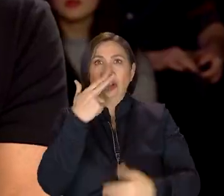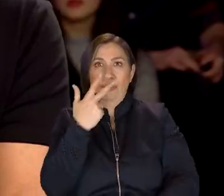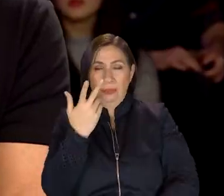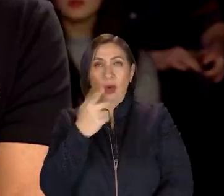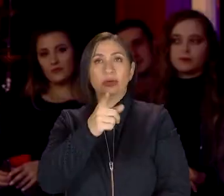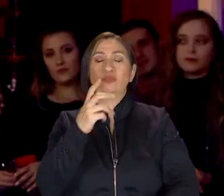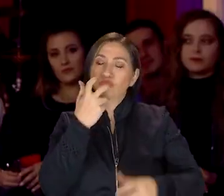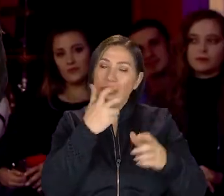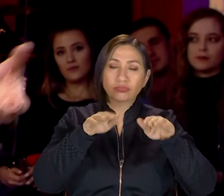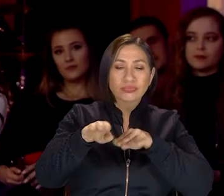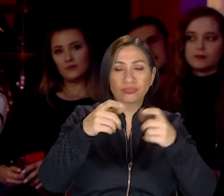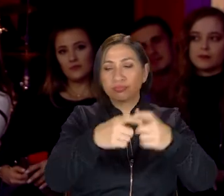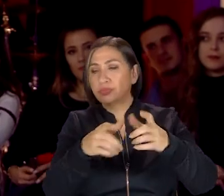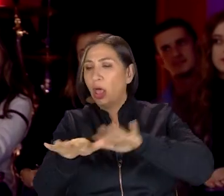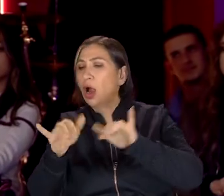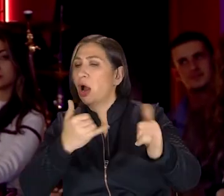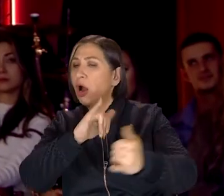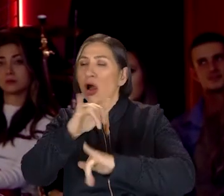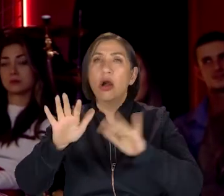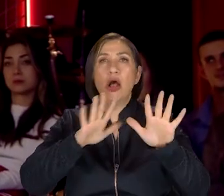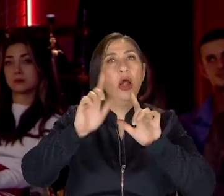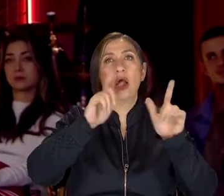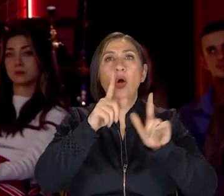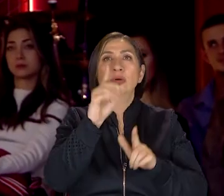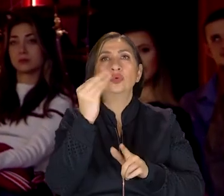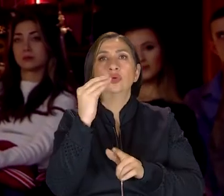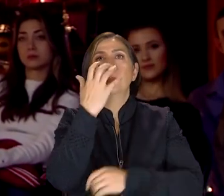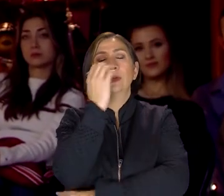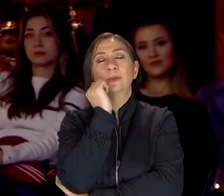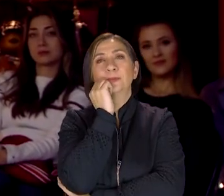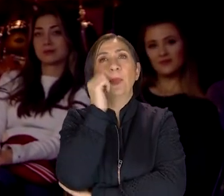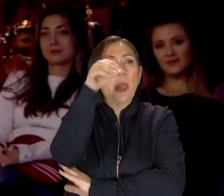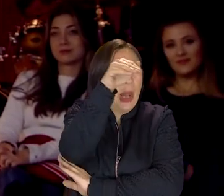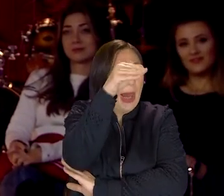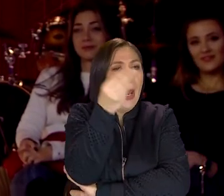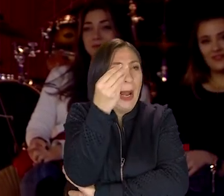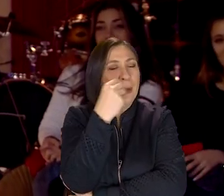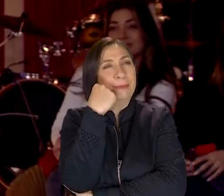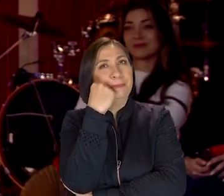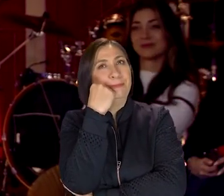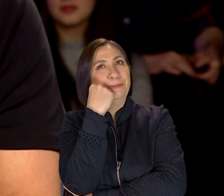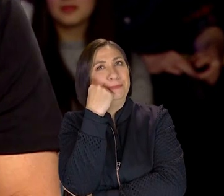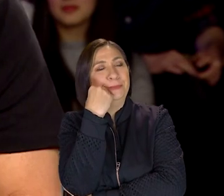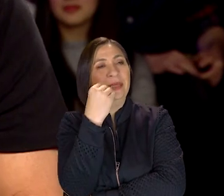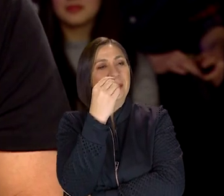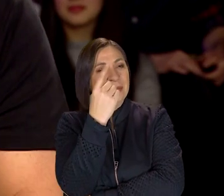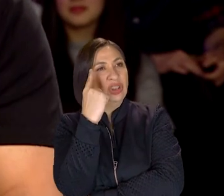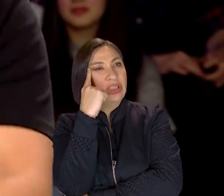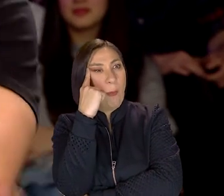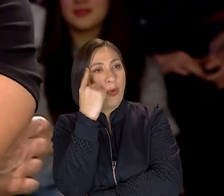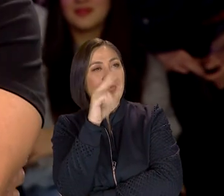evet. Orada çalıyorsun malıyorsun evet. Falan filan. Orada bir çocuk bekliyor. Küçük. Oha. Küçük bir